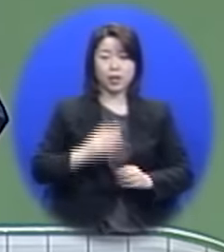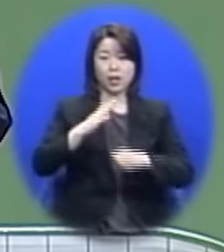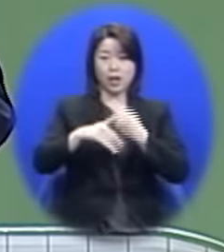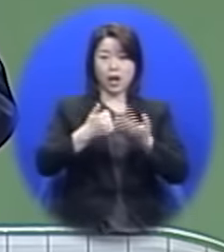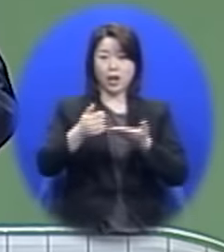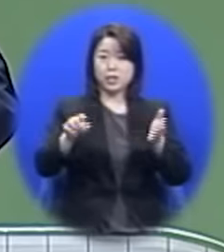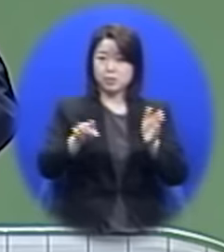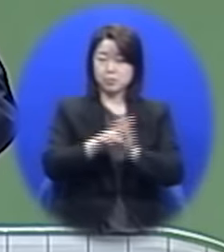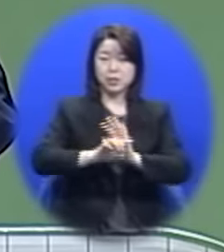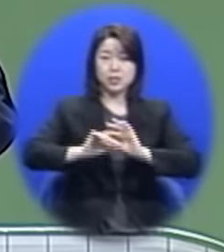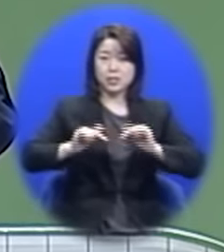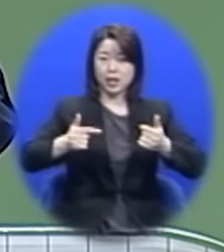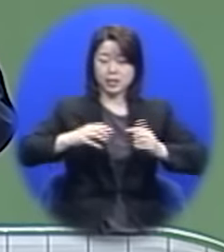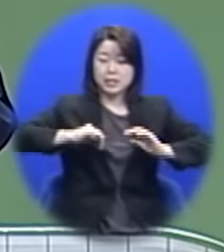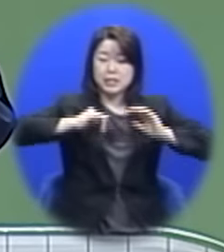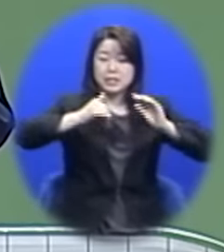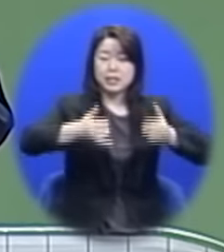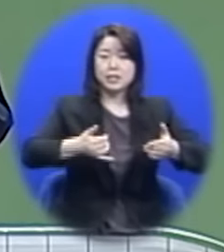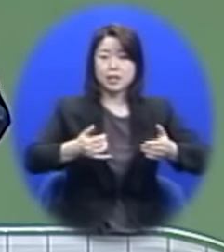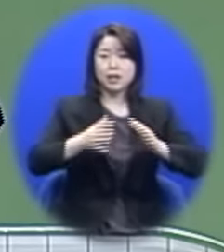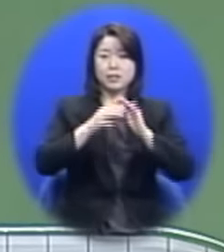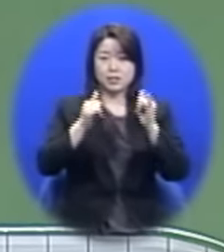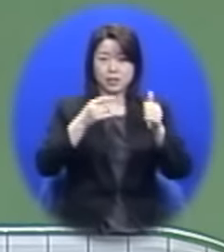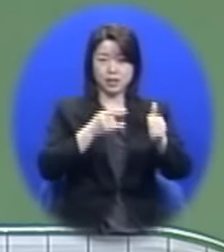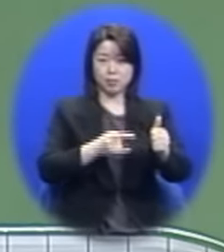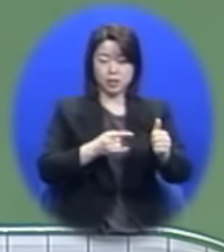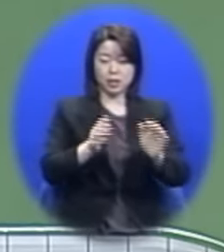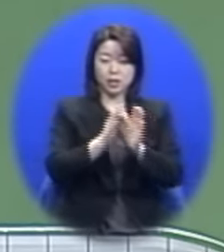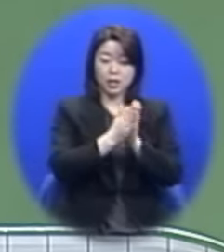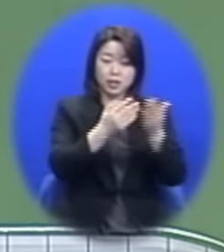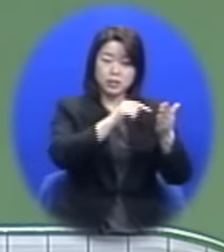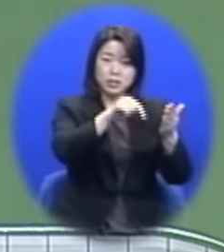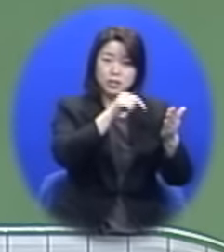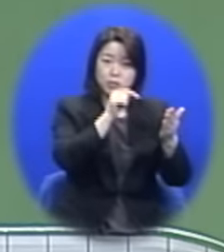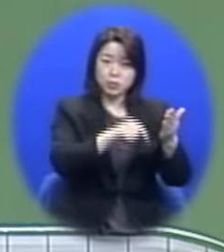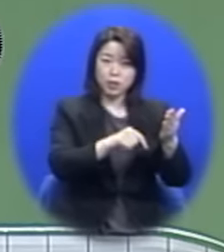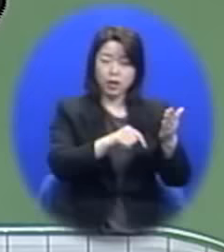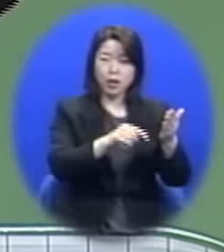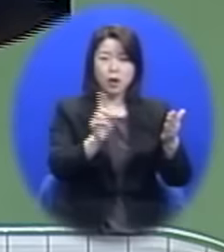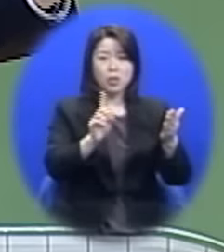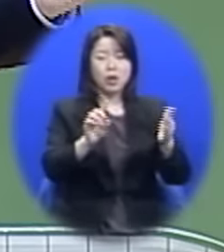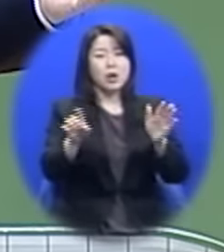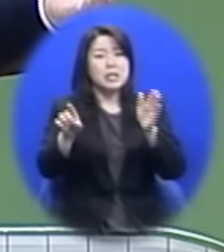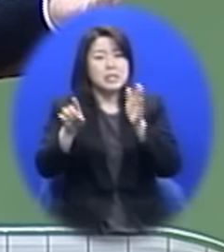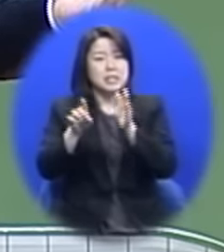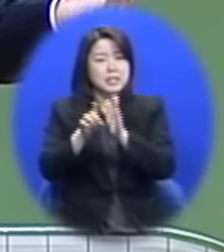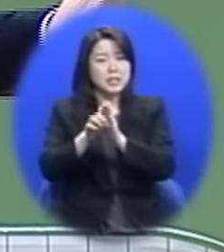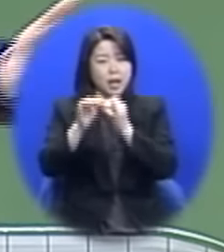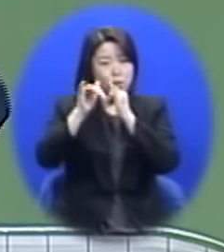하나님을 믿지 않는 세상 사람들에게 책 속에 나오는 신앙의 위인을